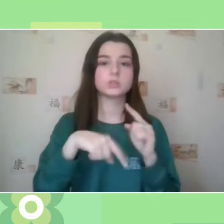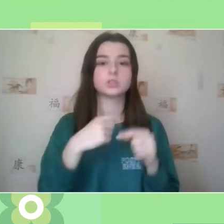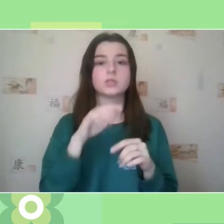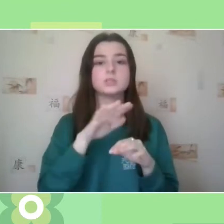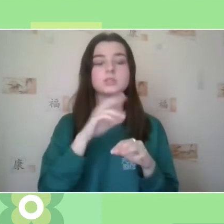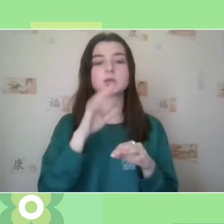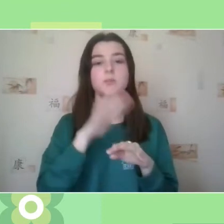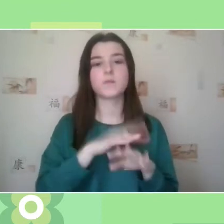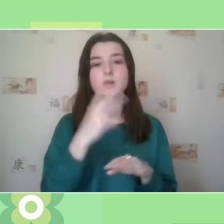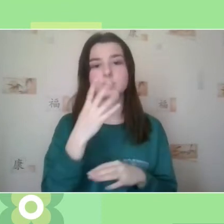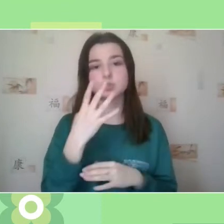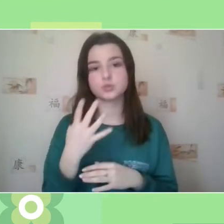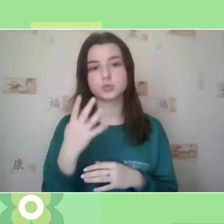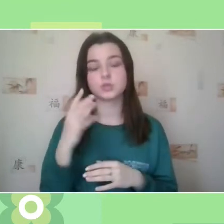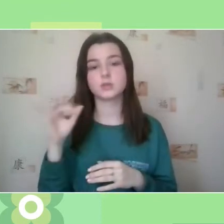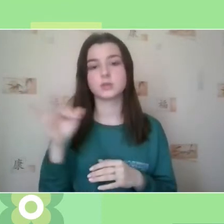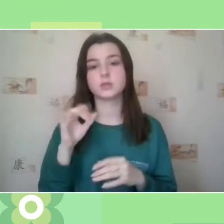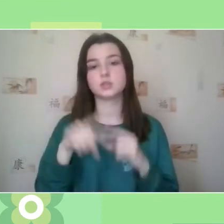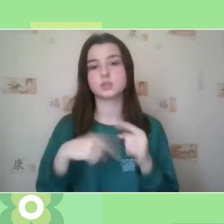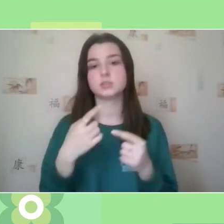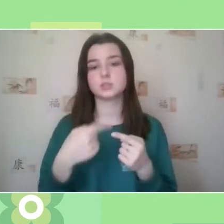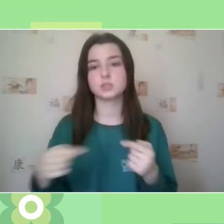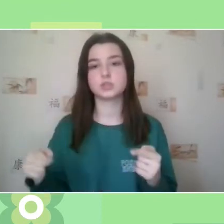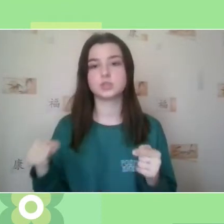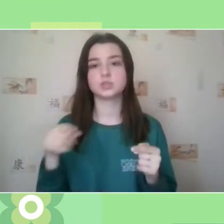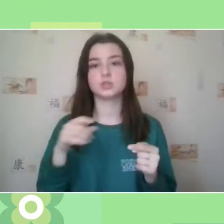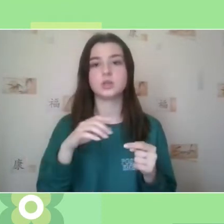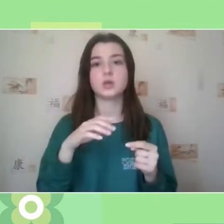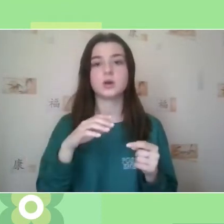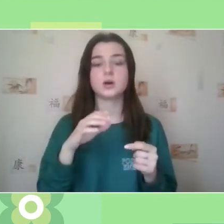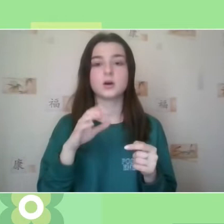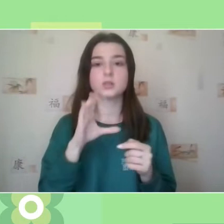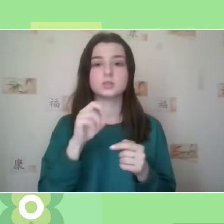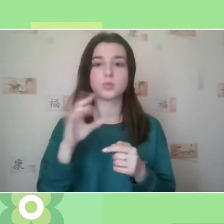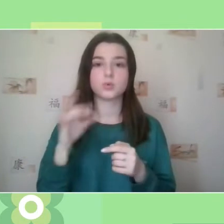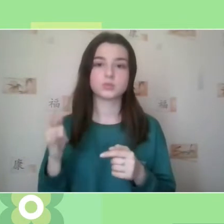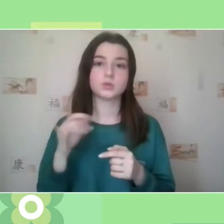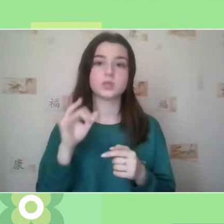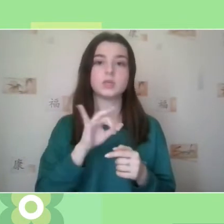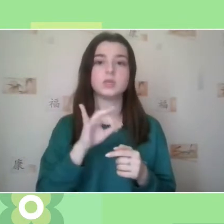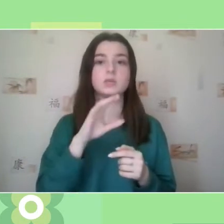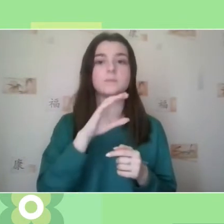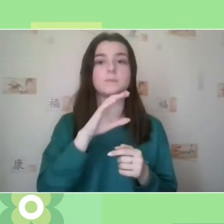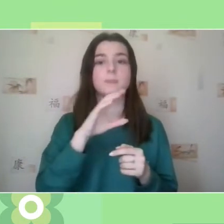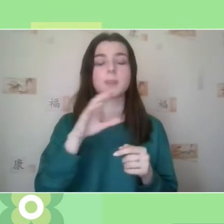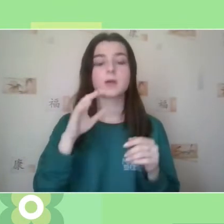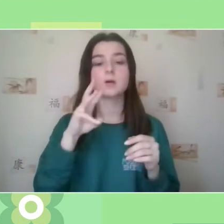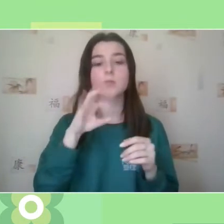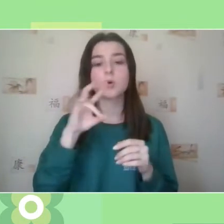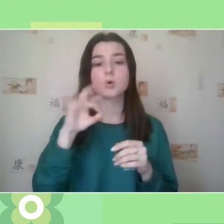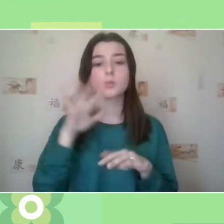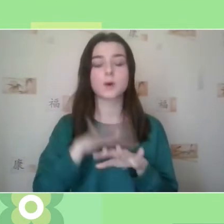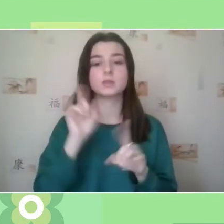Приват24, в інший спосіб і так далі. Я можу сказати, що я користуюсь Монобанком, і Монобанк теж дає такий коротесенький лінк, який веде